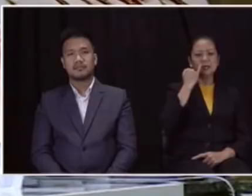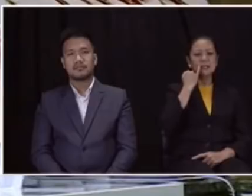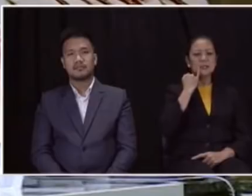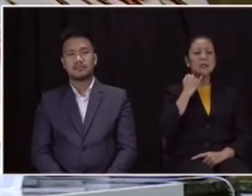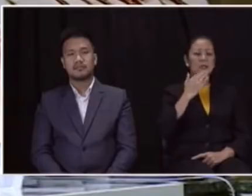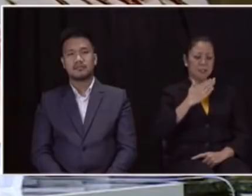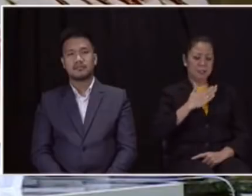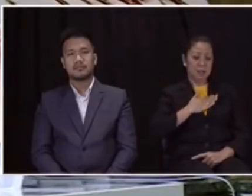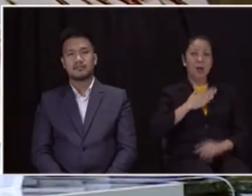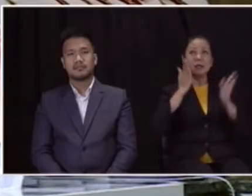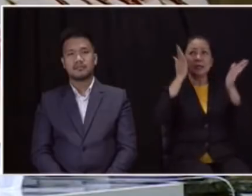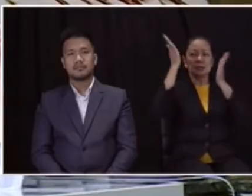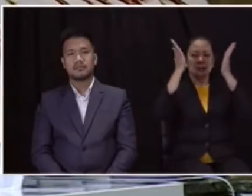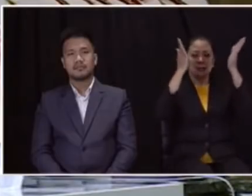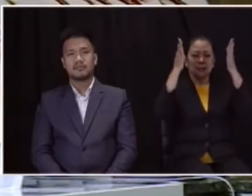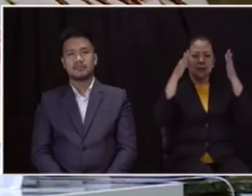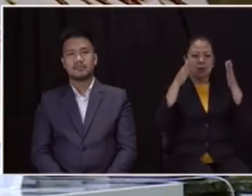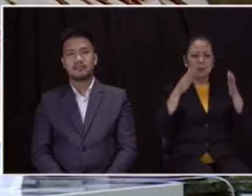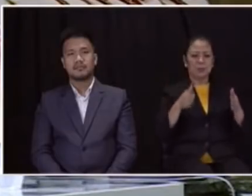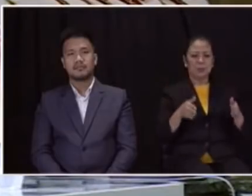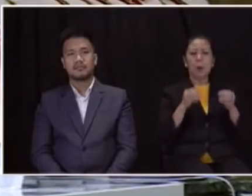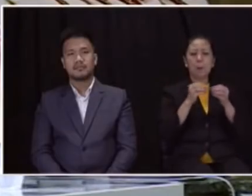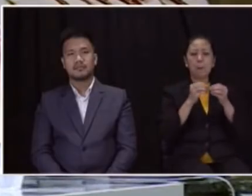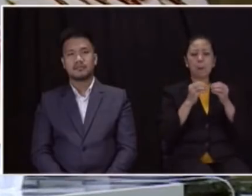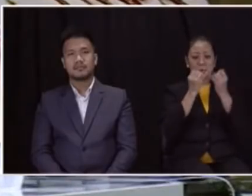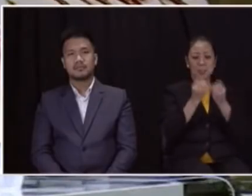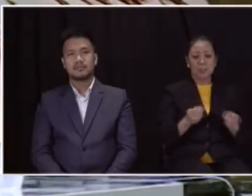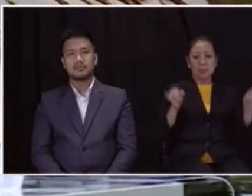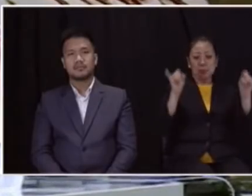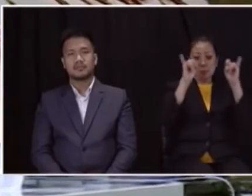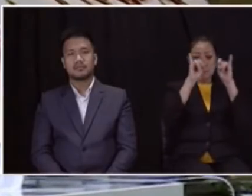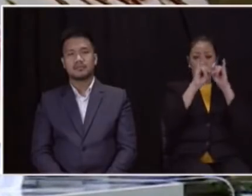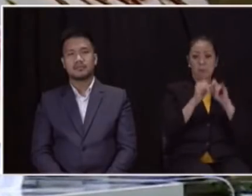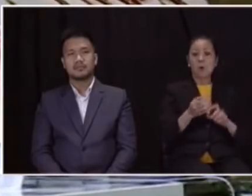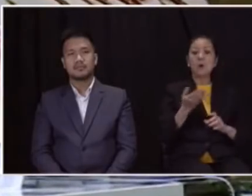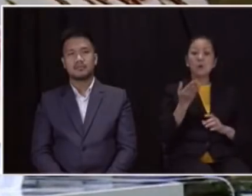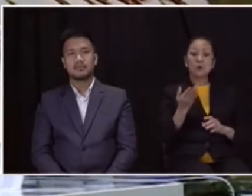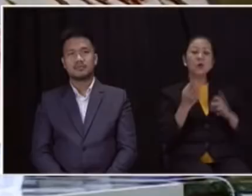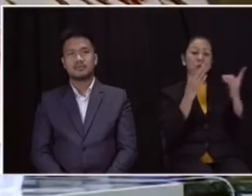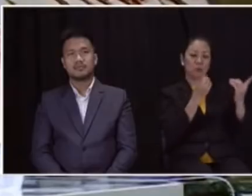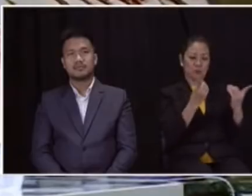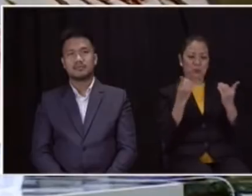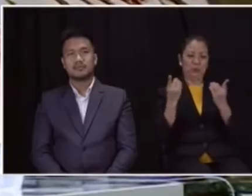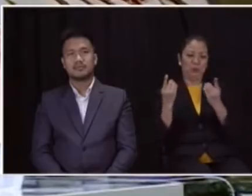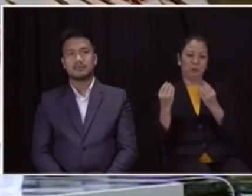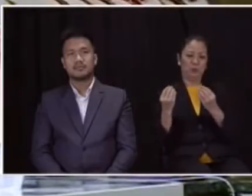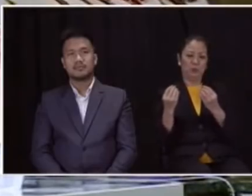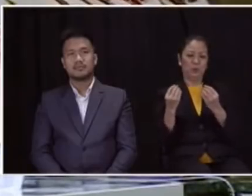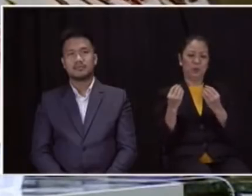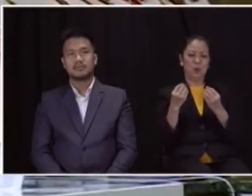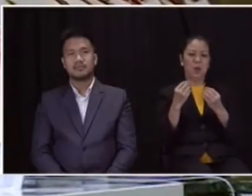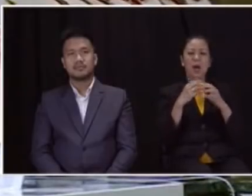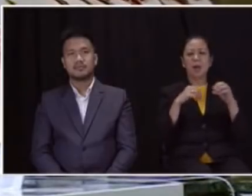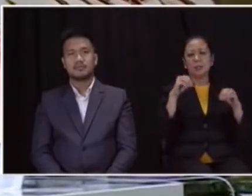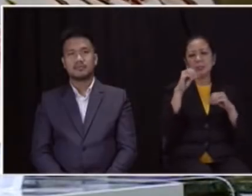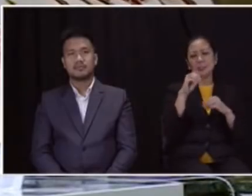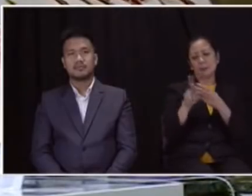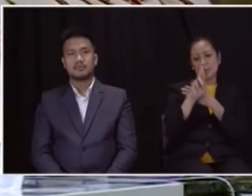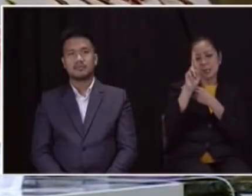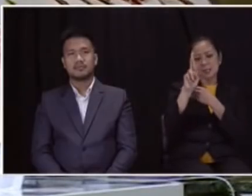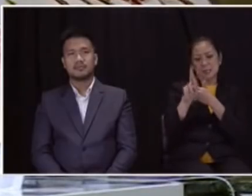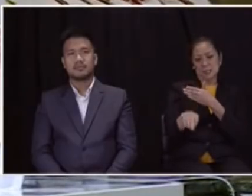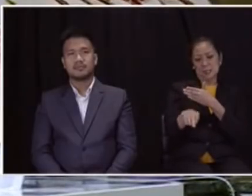aking lingkod, may mas mahalaga pa akong ipagagawa sa iyo. Bukod sa pagpapanumbalik